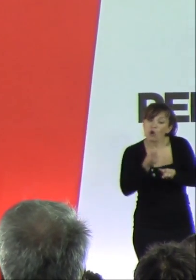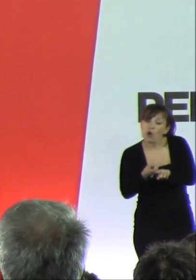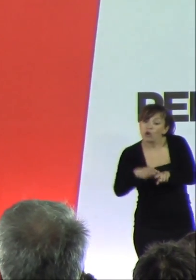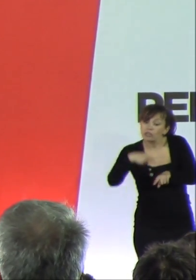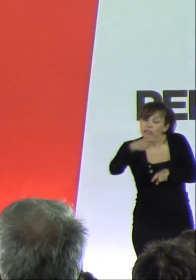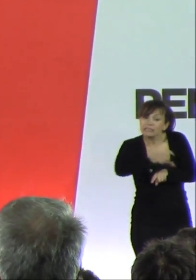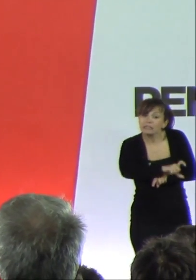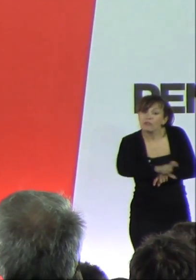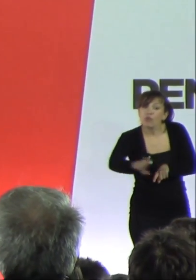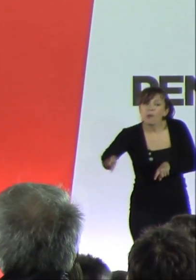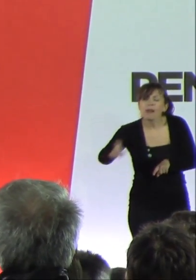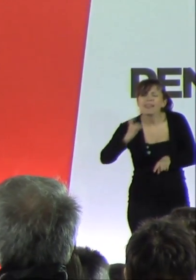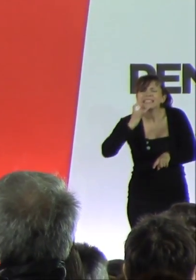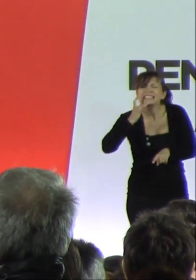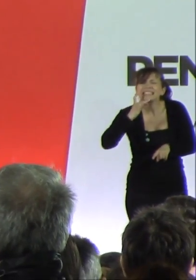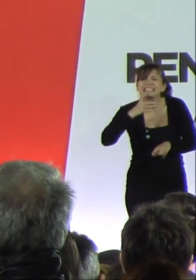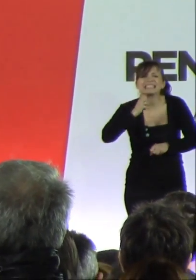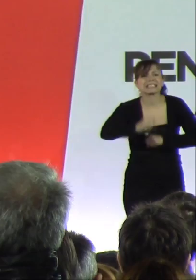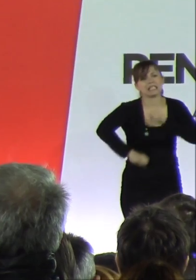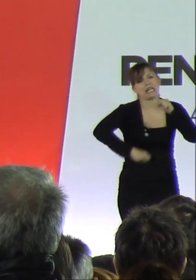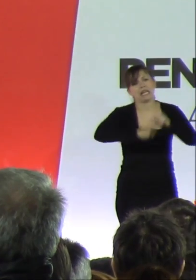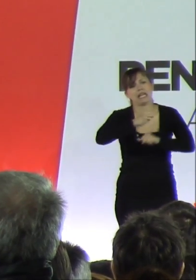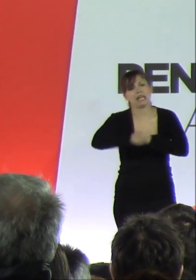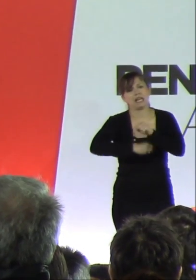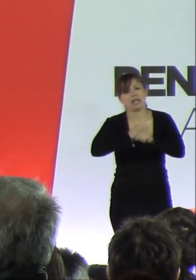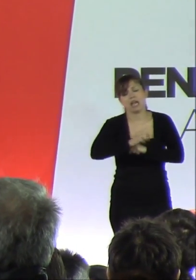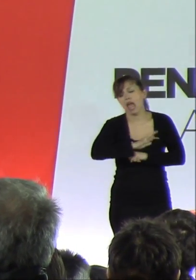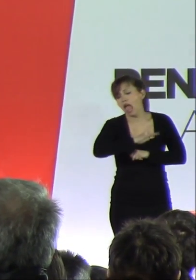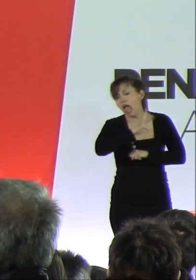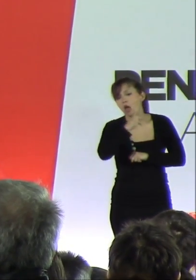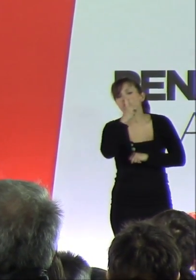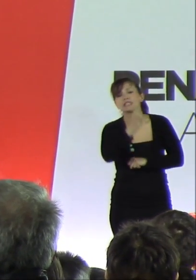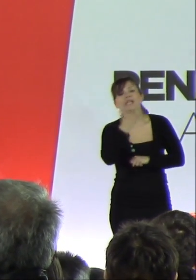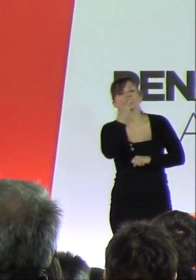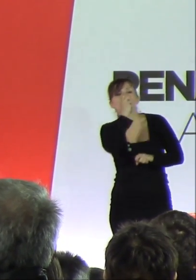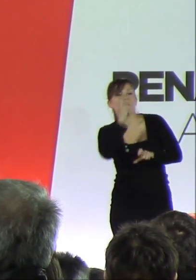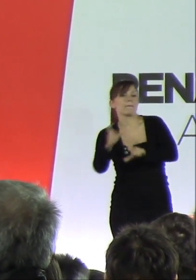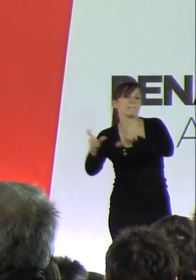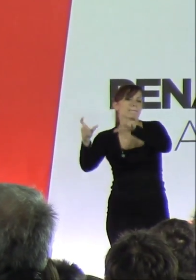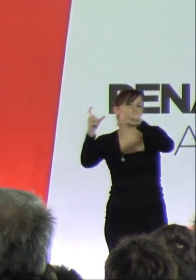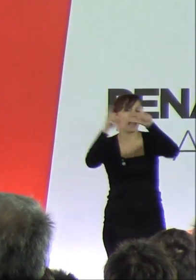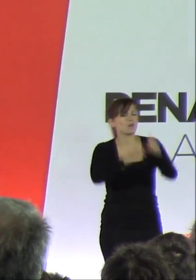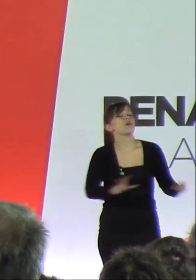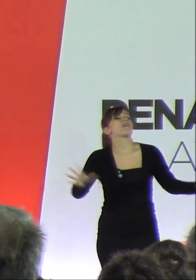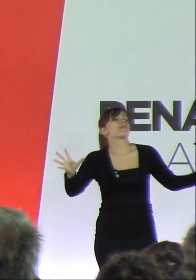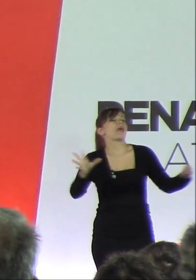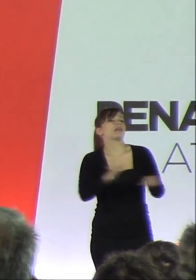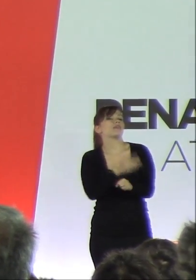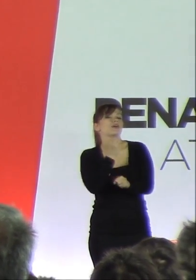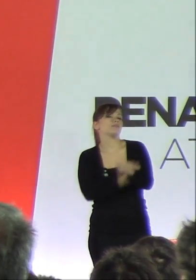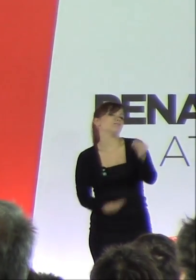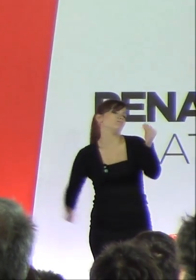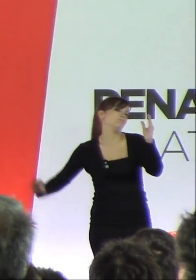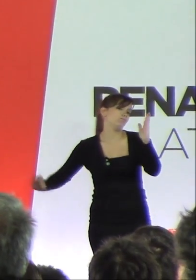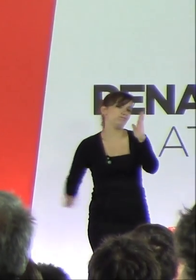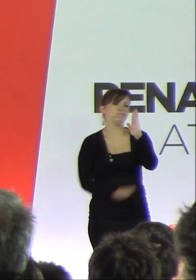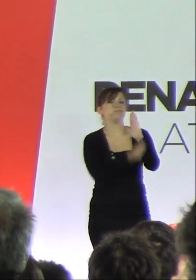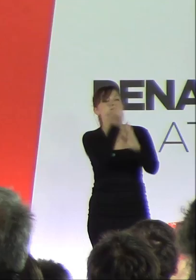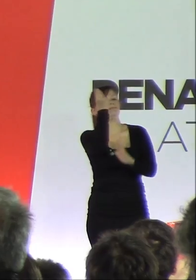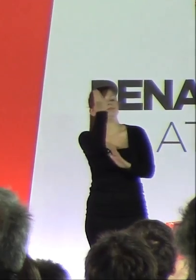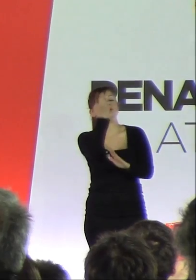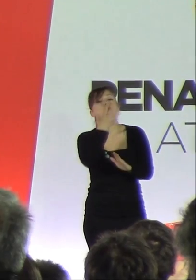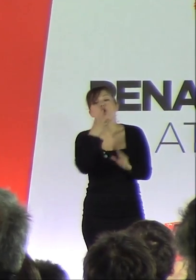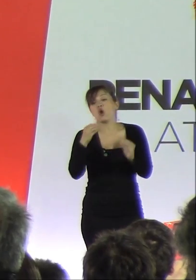εβδομάδα μέχρι την τελική νίκη στις 25 του Μάη. Στις 25 που θα ψηφίσουμε όχι μόνο για να φύγουν